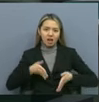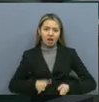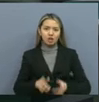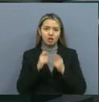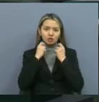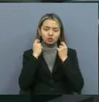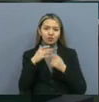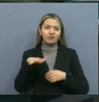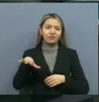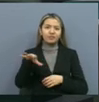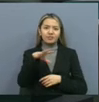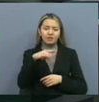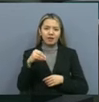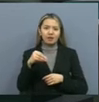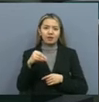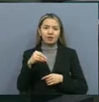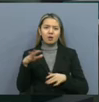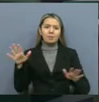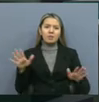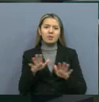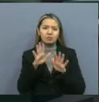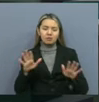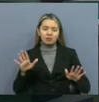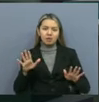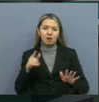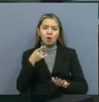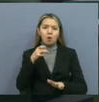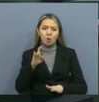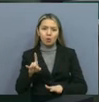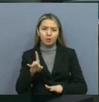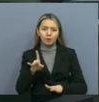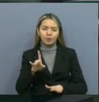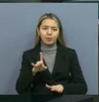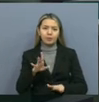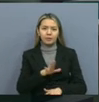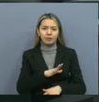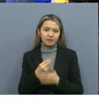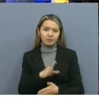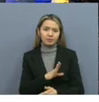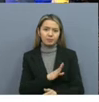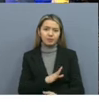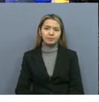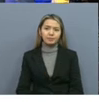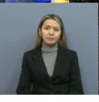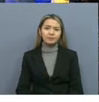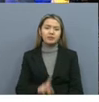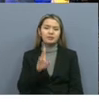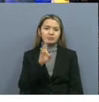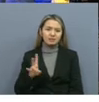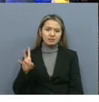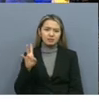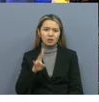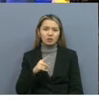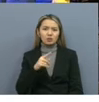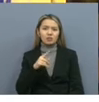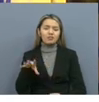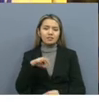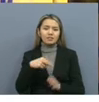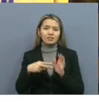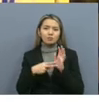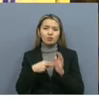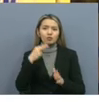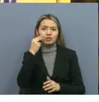камералық оркестрмен хор үніне құлақ түріп, рухани азық алып қайтты. Православиелік христиандар 7 қаңтар күні